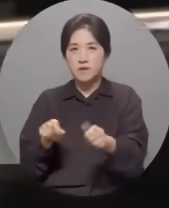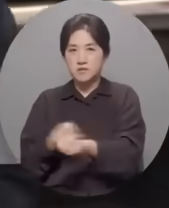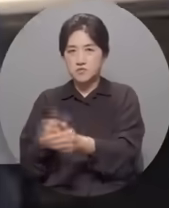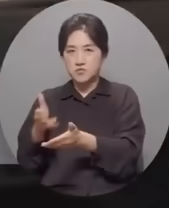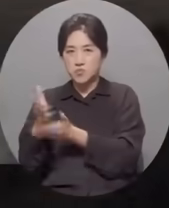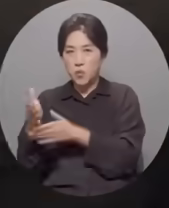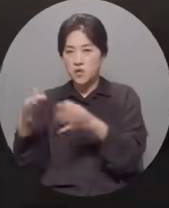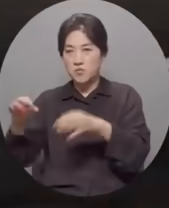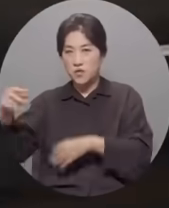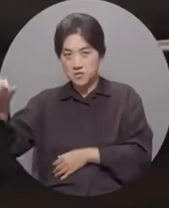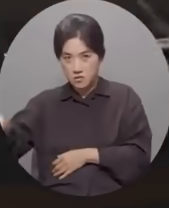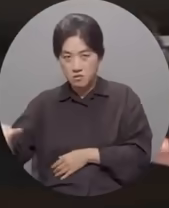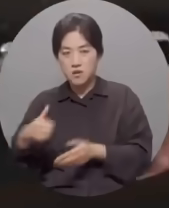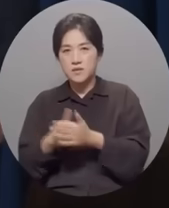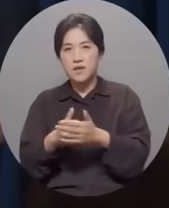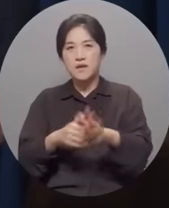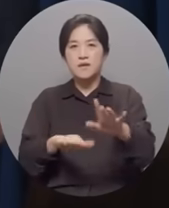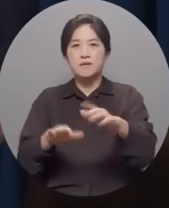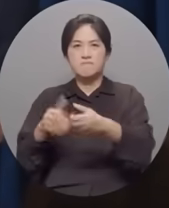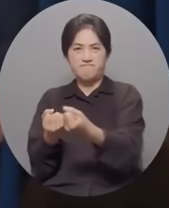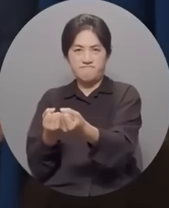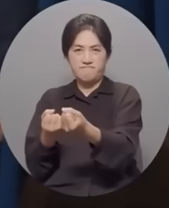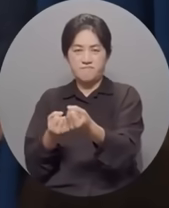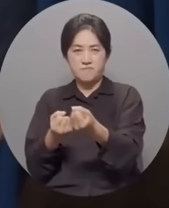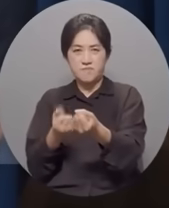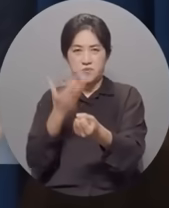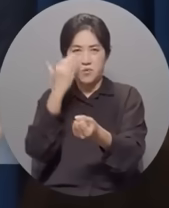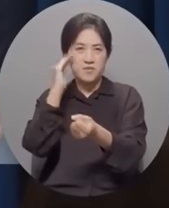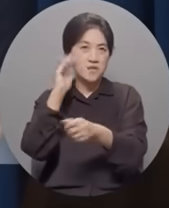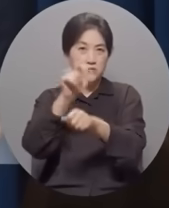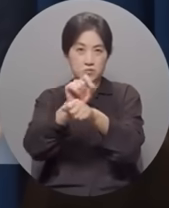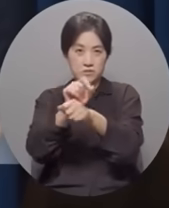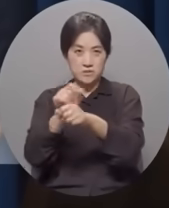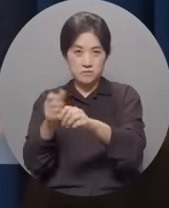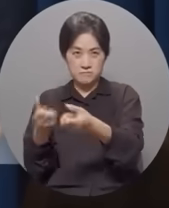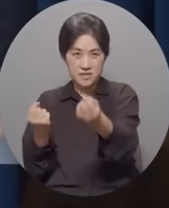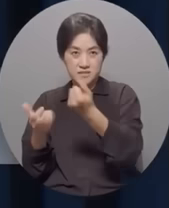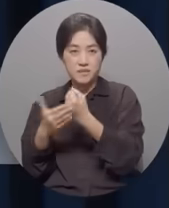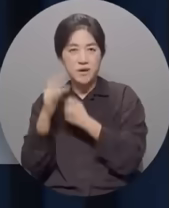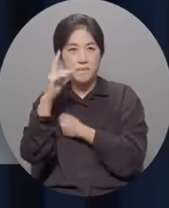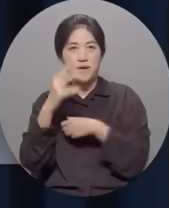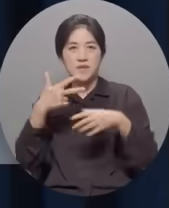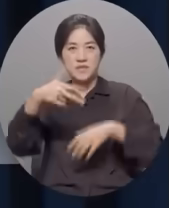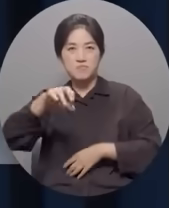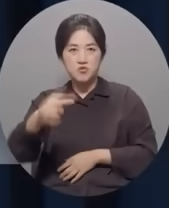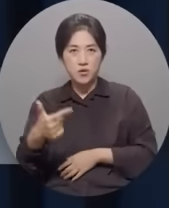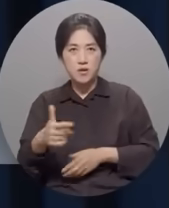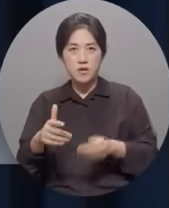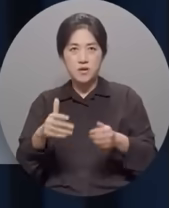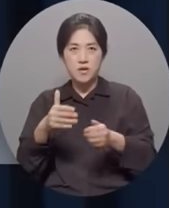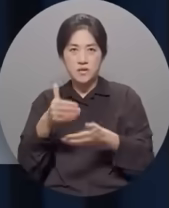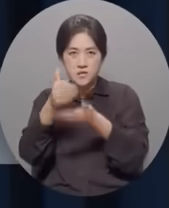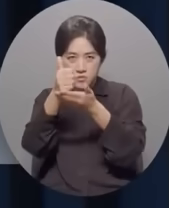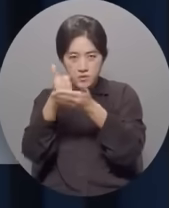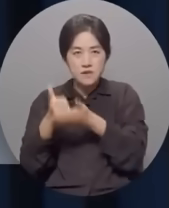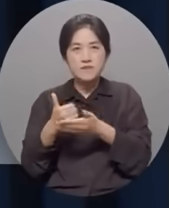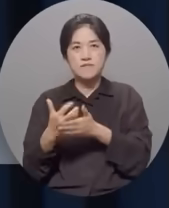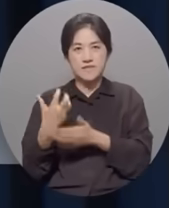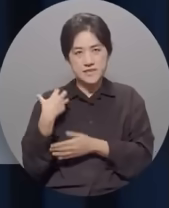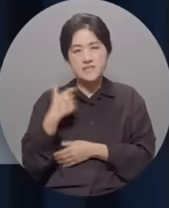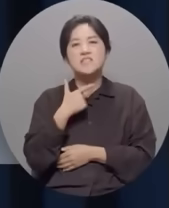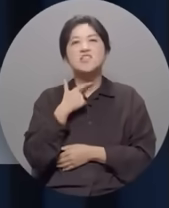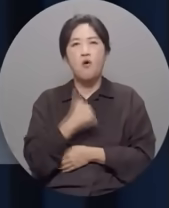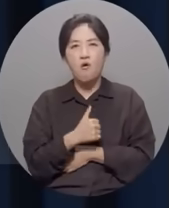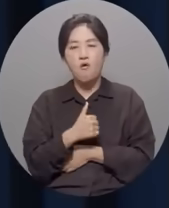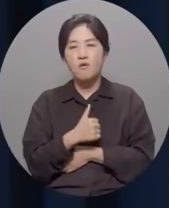세웠던 용산의 의도로 읽혔습니다. 김주현 대통령실 민정수석을 여러 차례 상관으로 모시고 일한 심 총장의